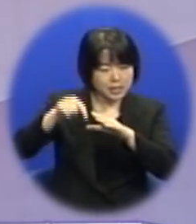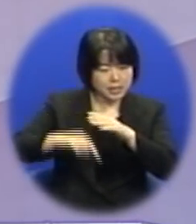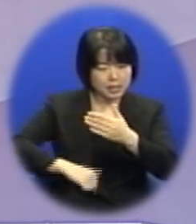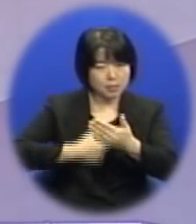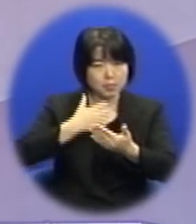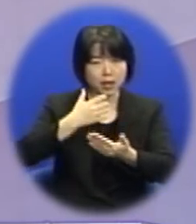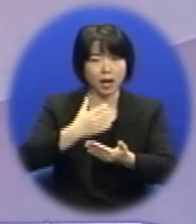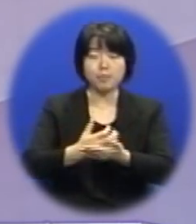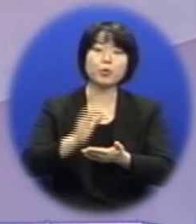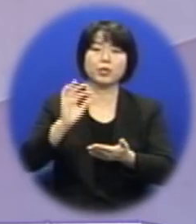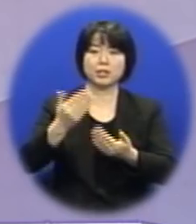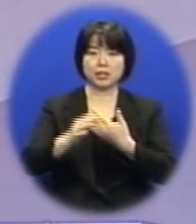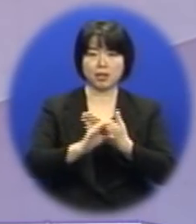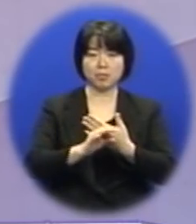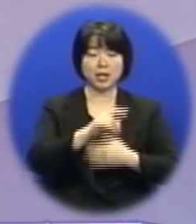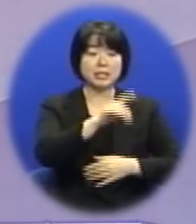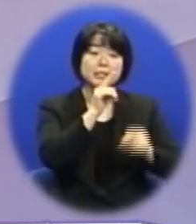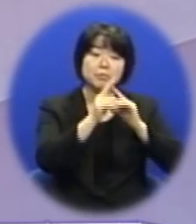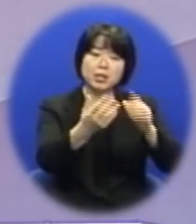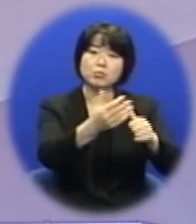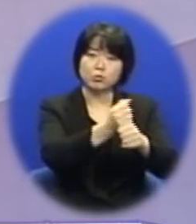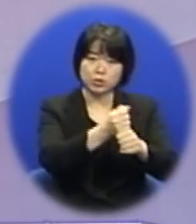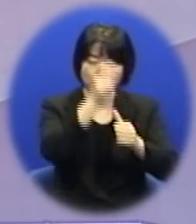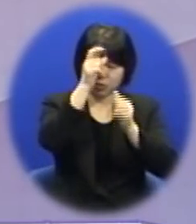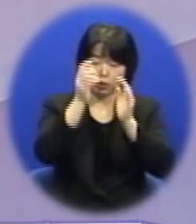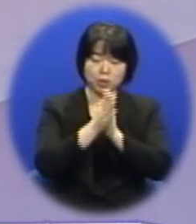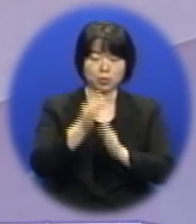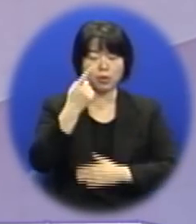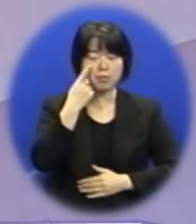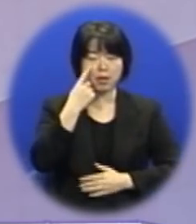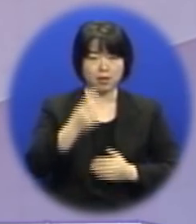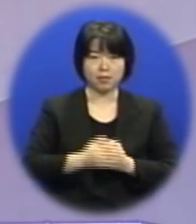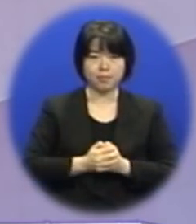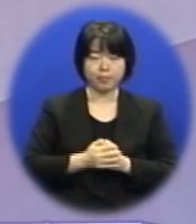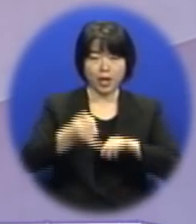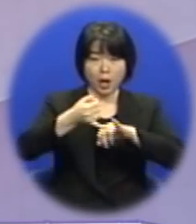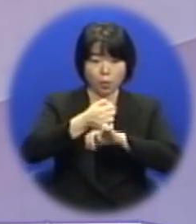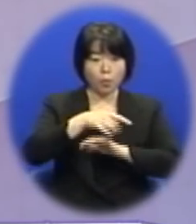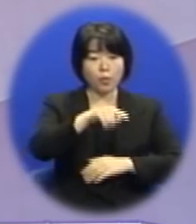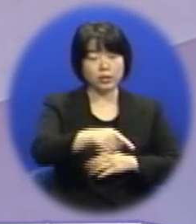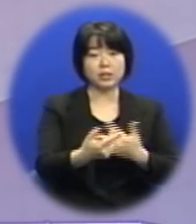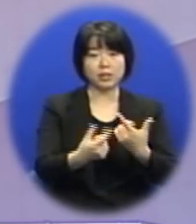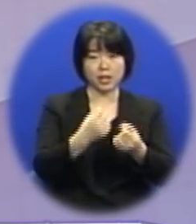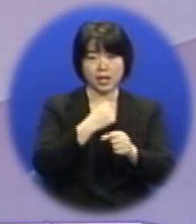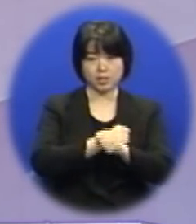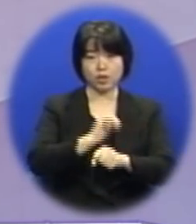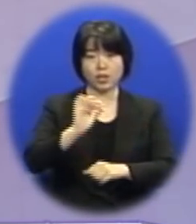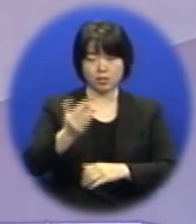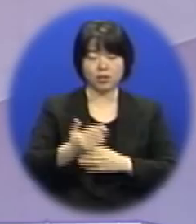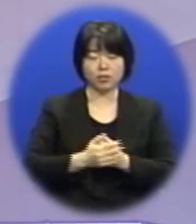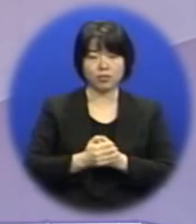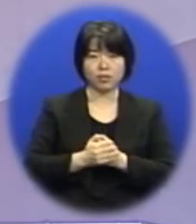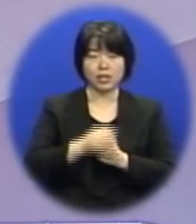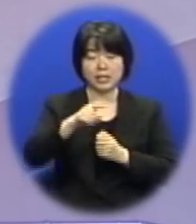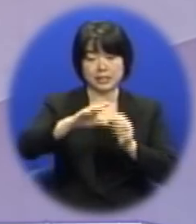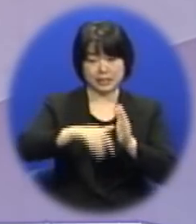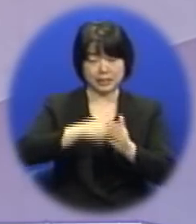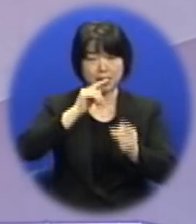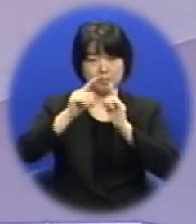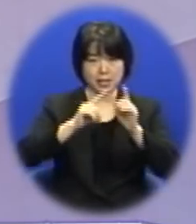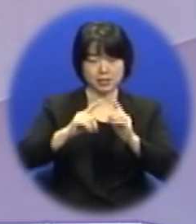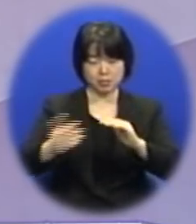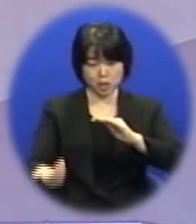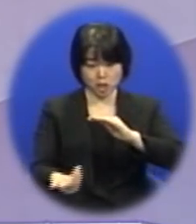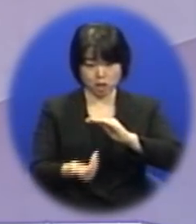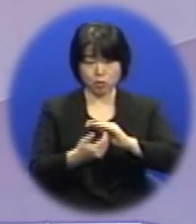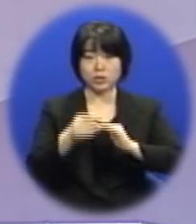되면, 그러면 그 말씀을 붙잡고 기도해 보시기 바랍니다. 반드시 그리 하셔야 합니다. 그때 그 말씀이